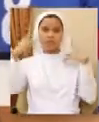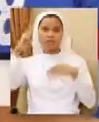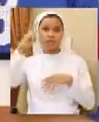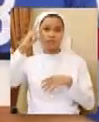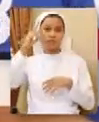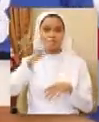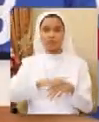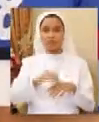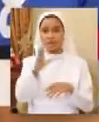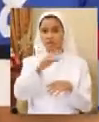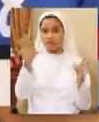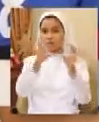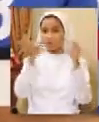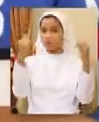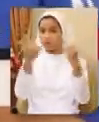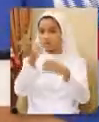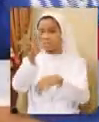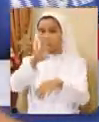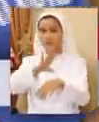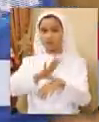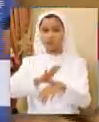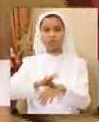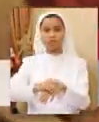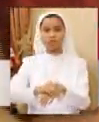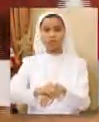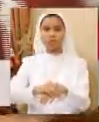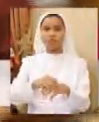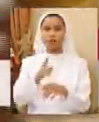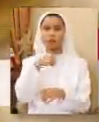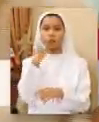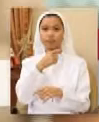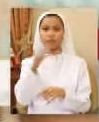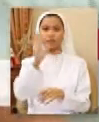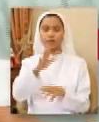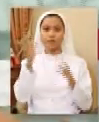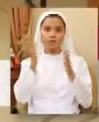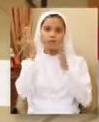congregation. Ay, nalian mo po. And kisay ko mo nagsiservi.